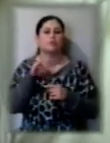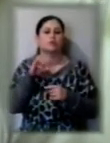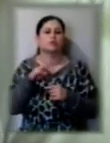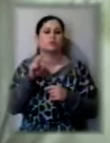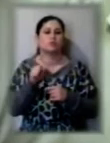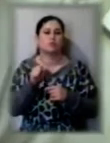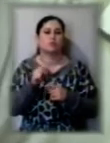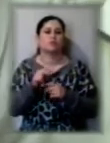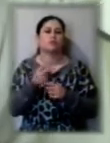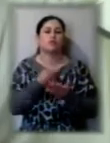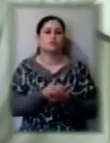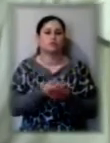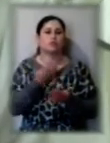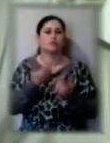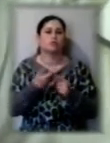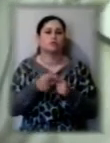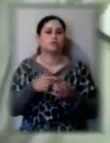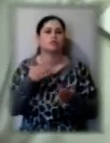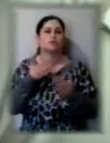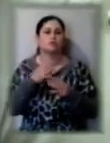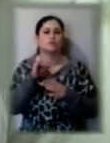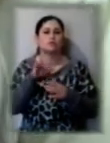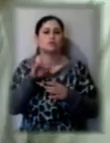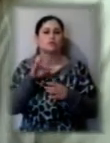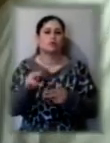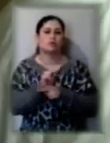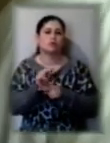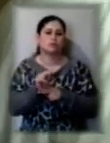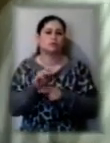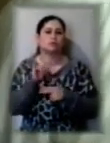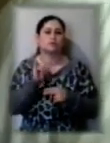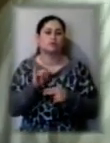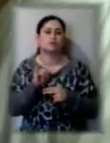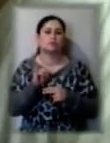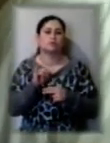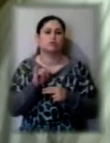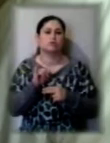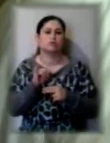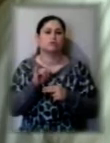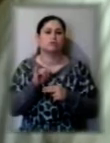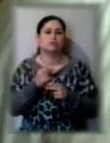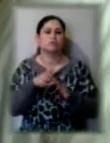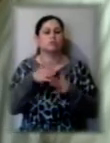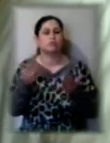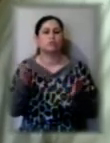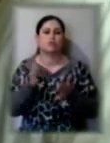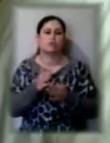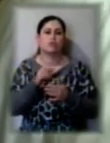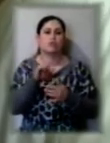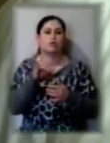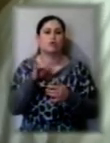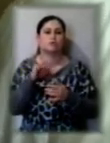ліжку, якщо це стосується стаціонарного лікування. І більш-менш організаційна